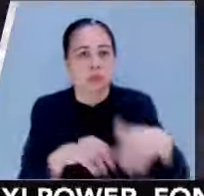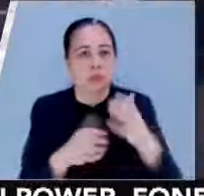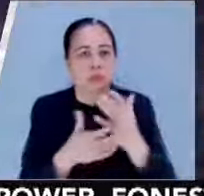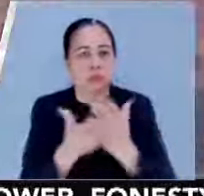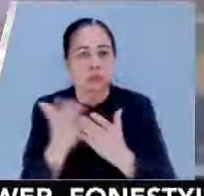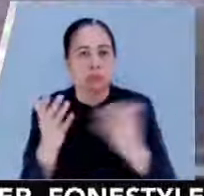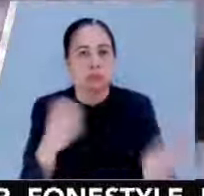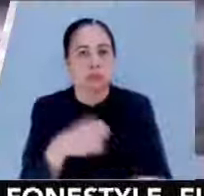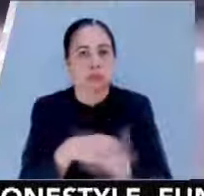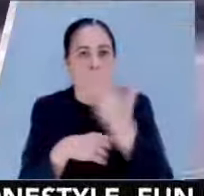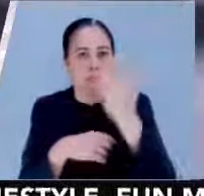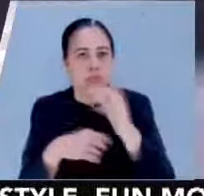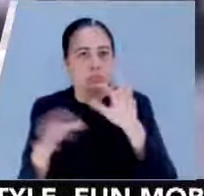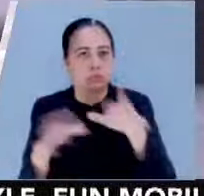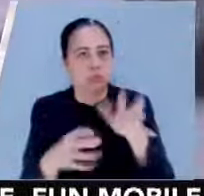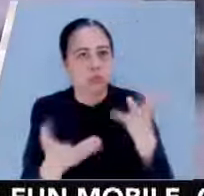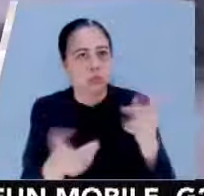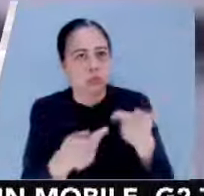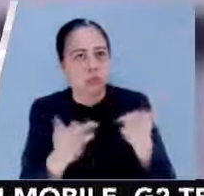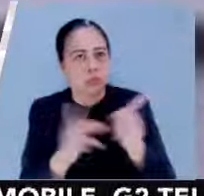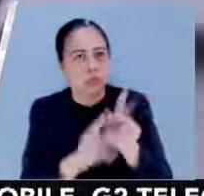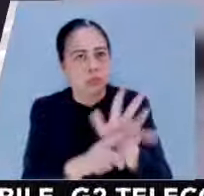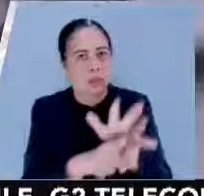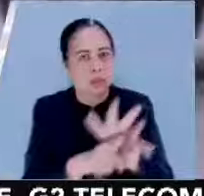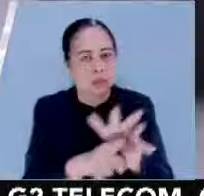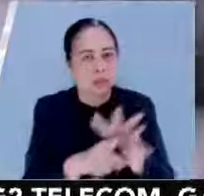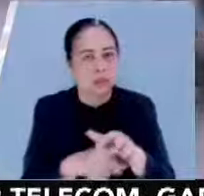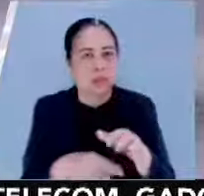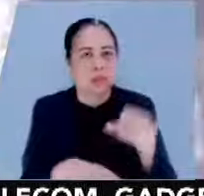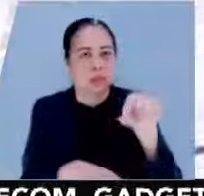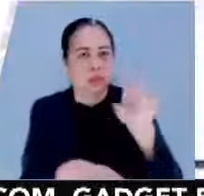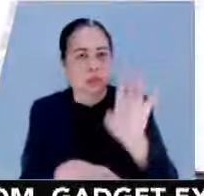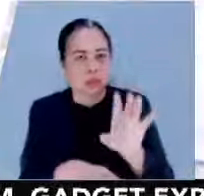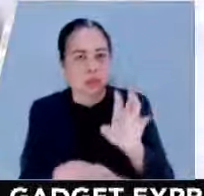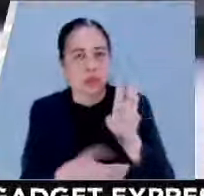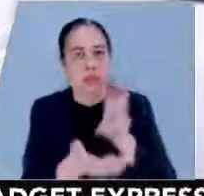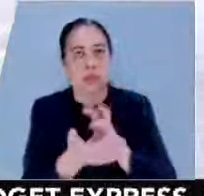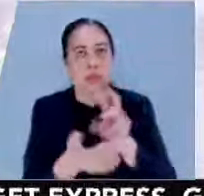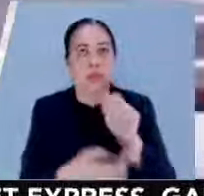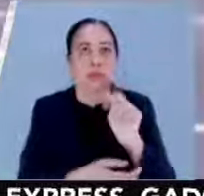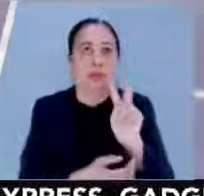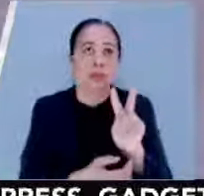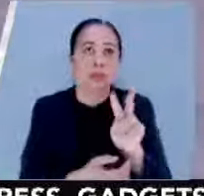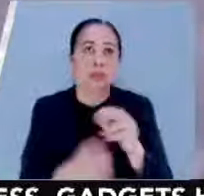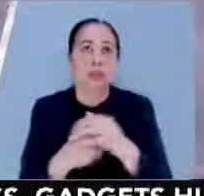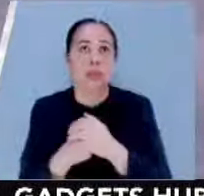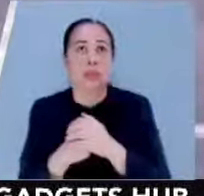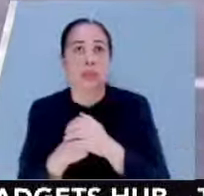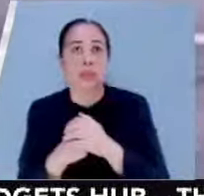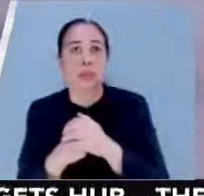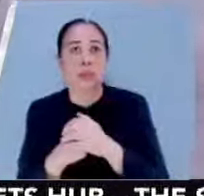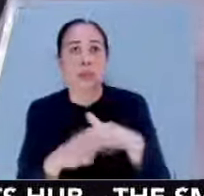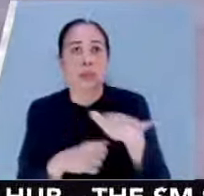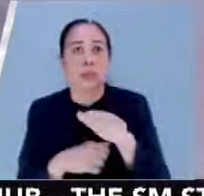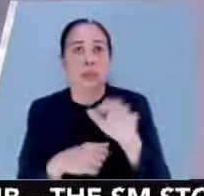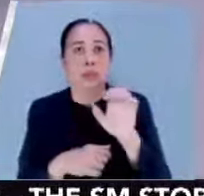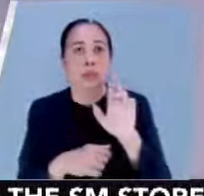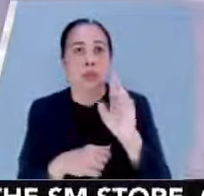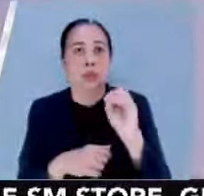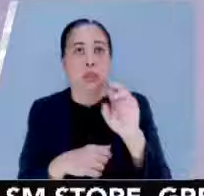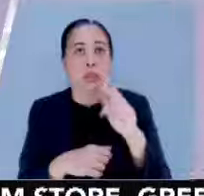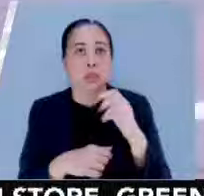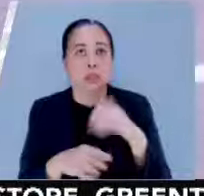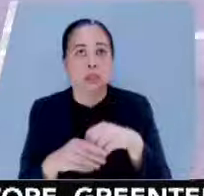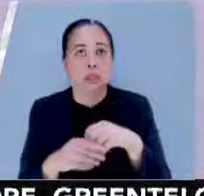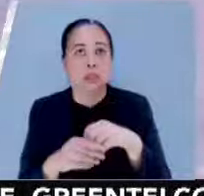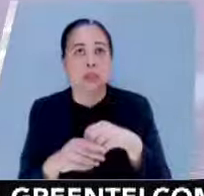area kung sa bahagi po ng Quezon City, yung Novaliches, yung part ng Hero Rodriguez, sa may Burgos, tapos yung sa